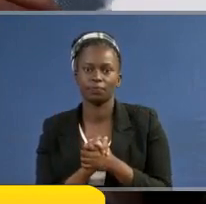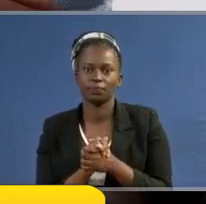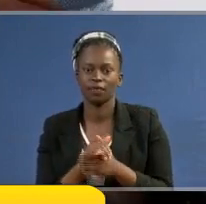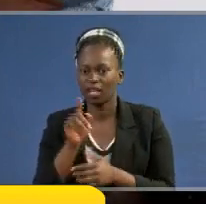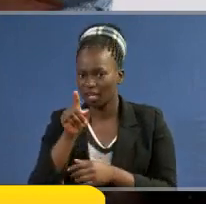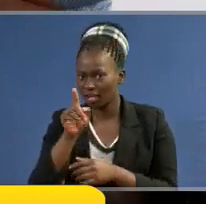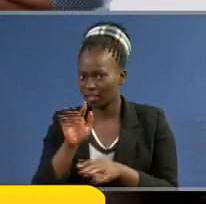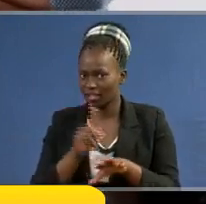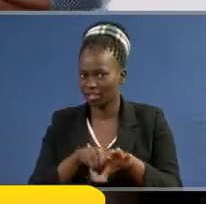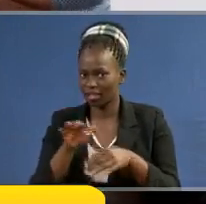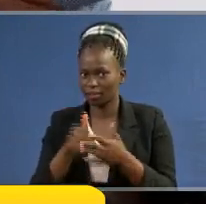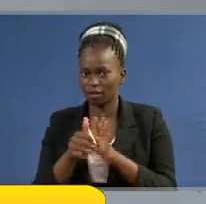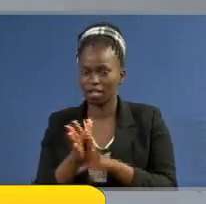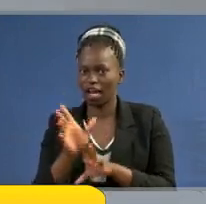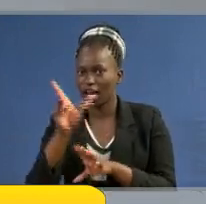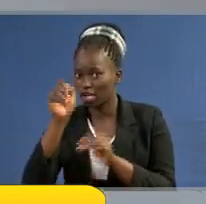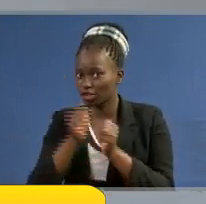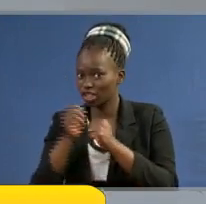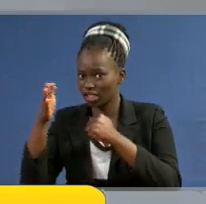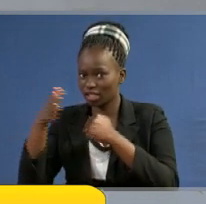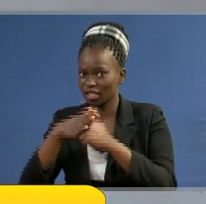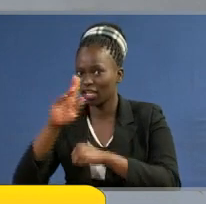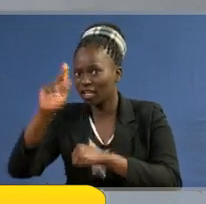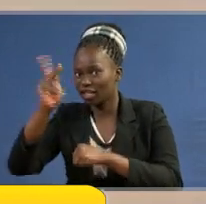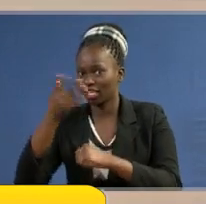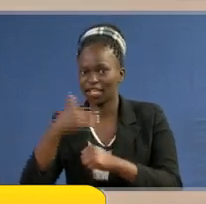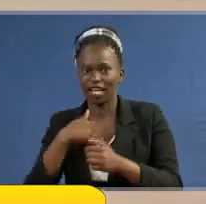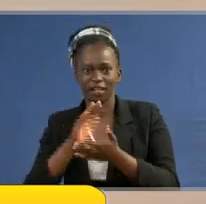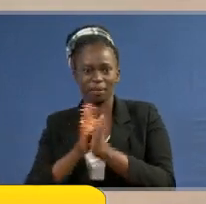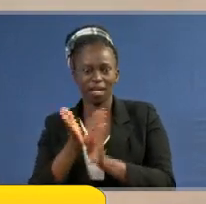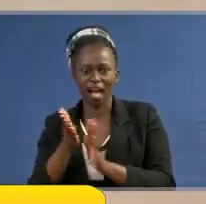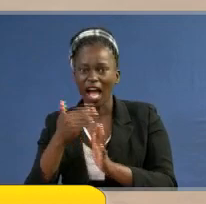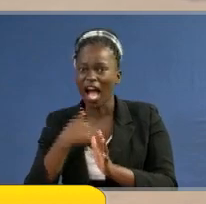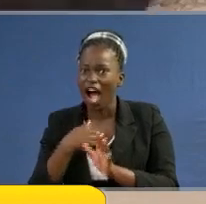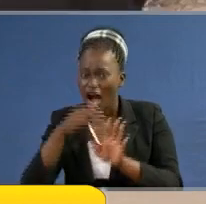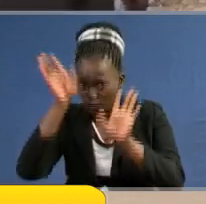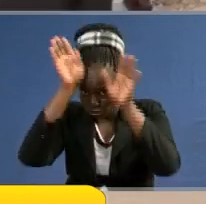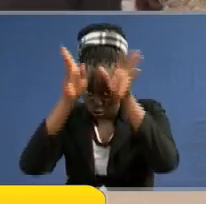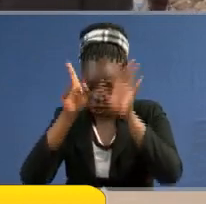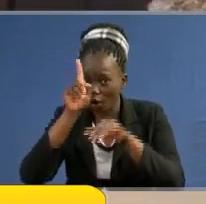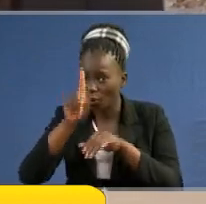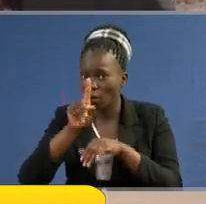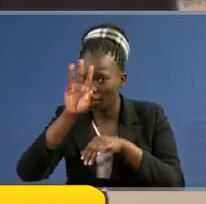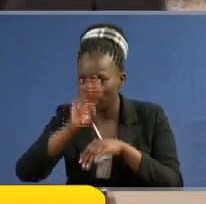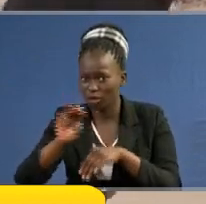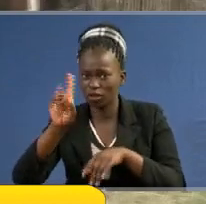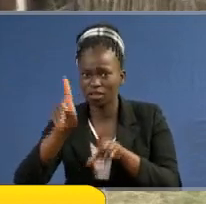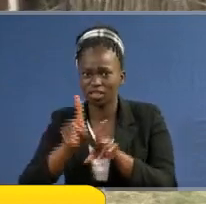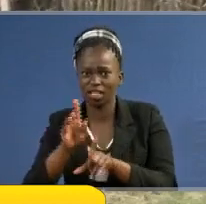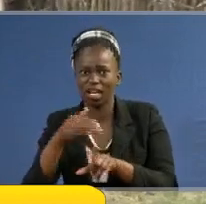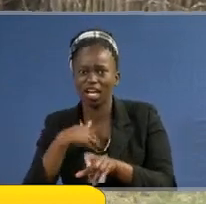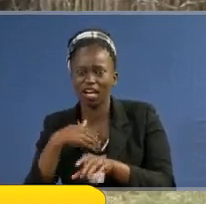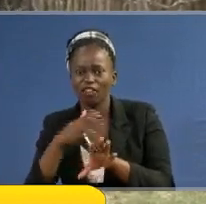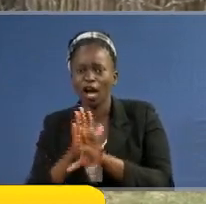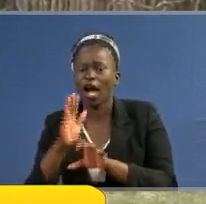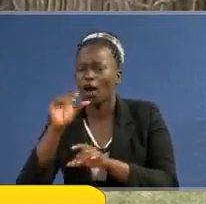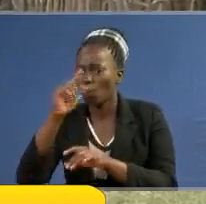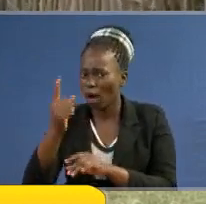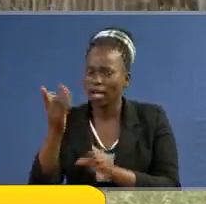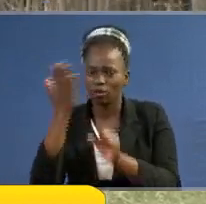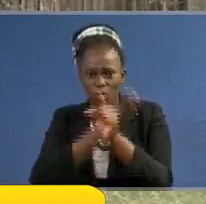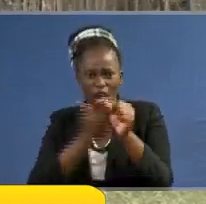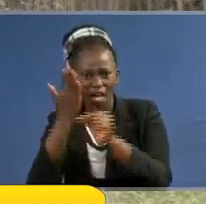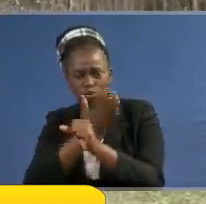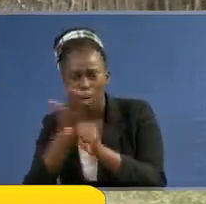Mujibu wa sensa ya mwaka 2009, Kenya ilikuwa na punda milioni 1.8, huku punda 1,000 wakichinjwa kila siku.